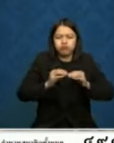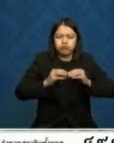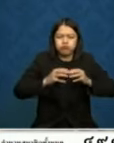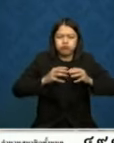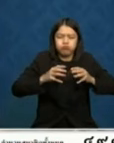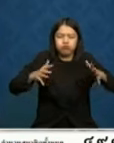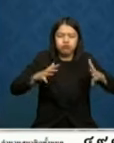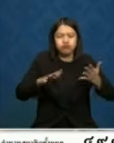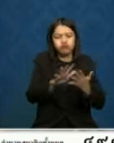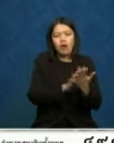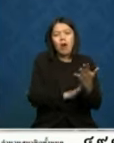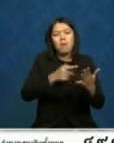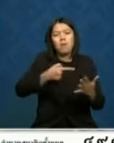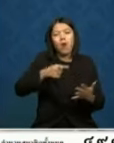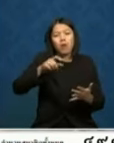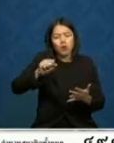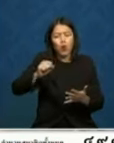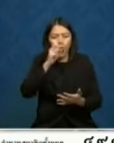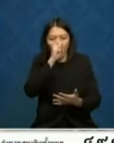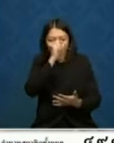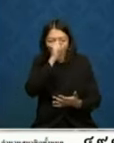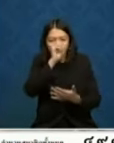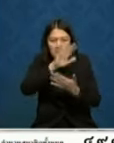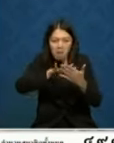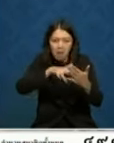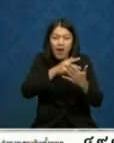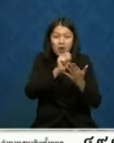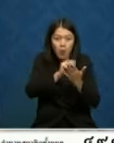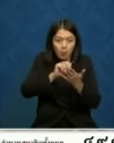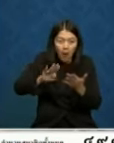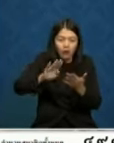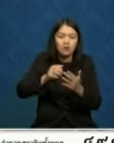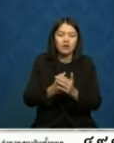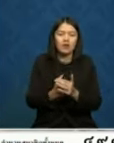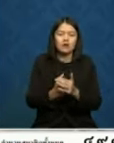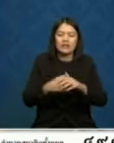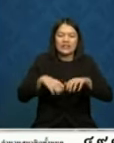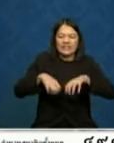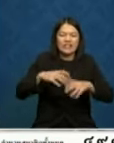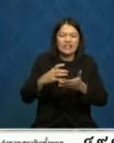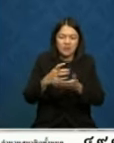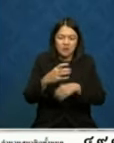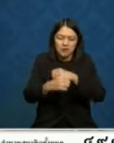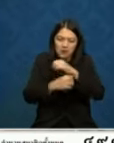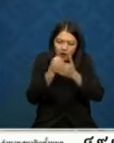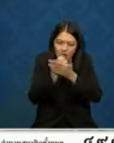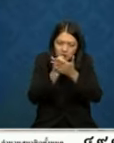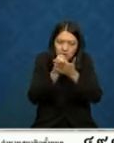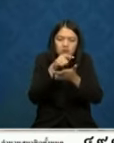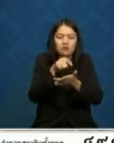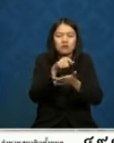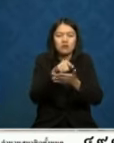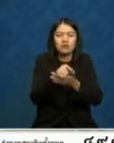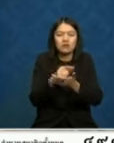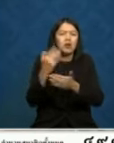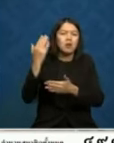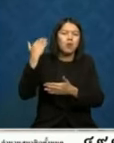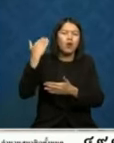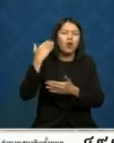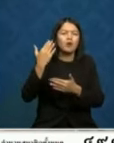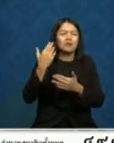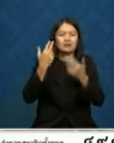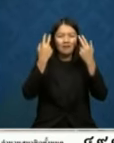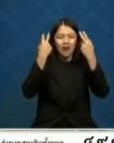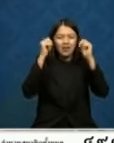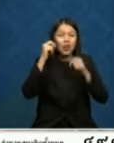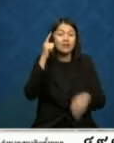ขอให้ปปส.ลองนำนโยบายในการปราบปรามยาเสพติดสมัยท่านนายกทักษิณ